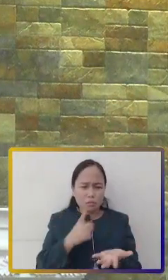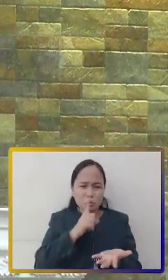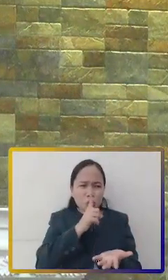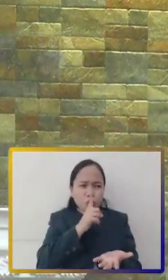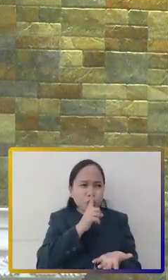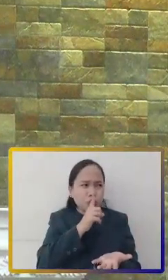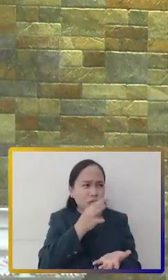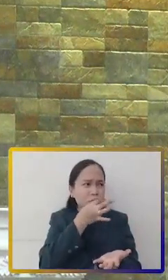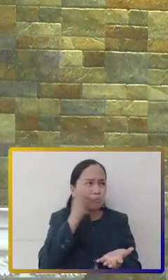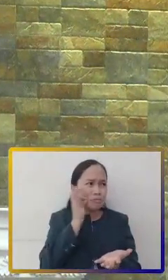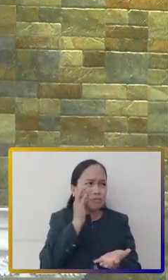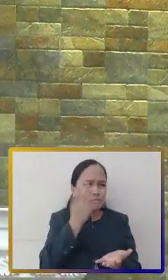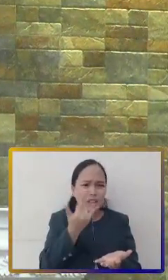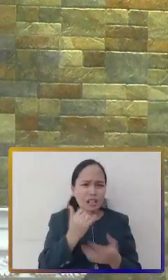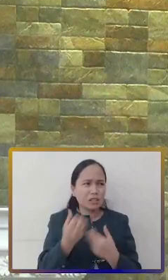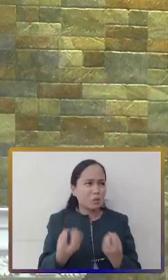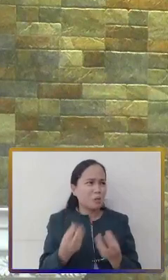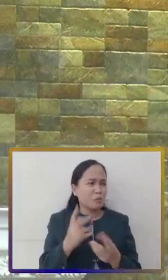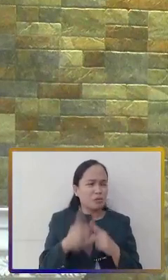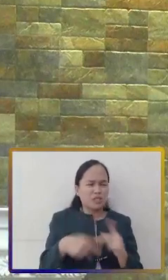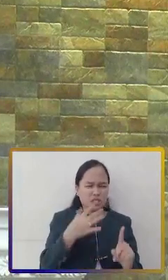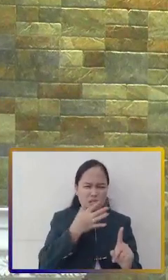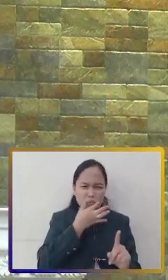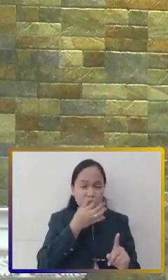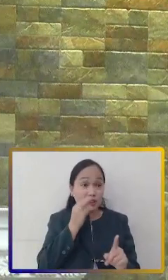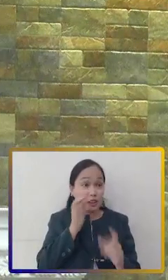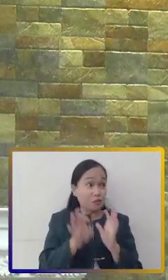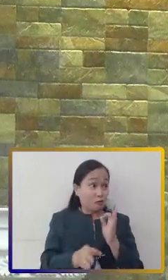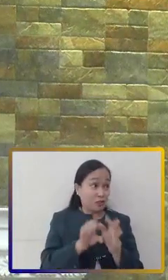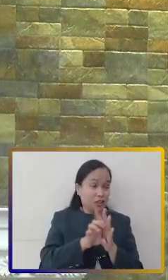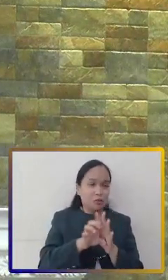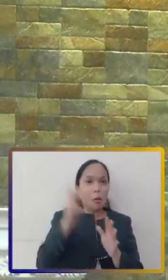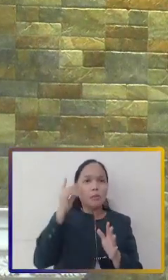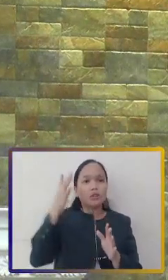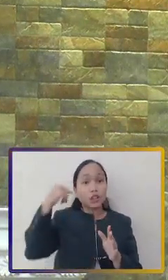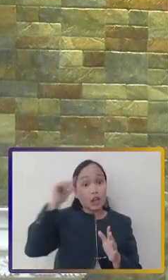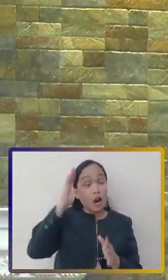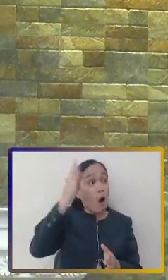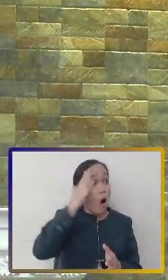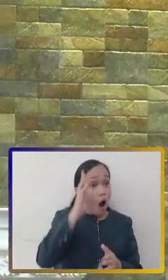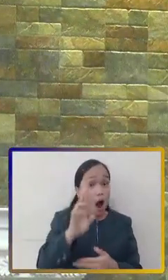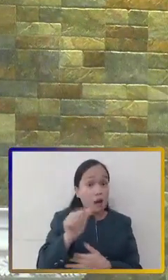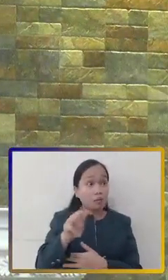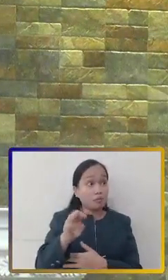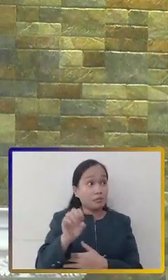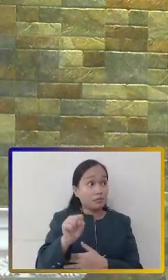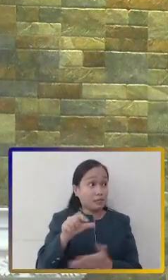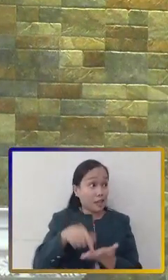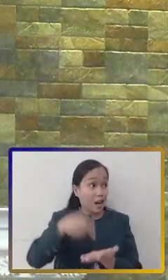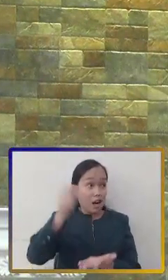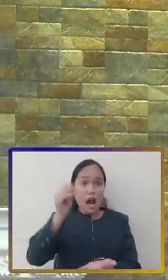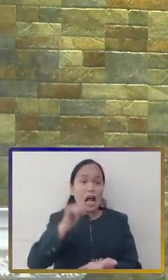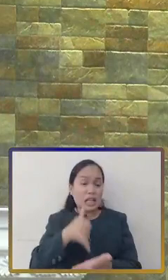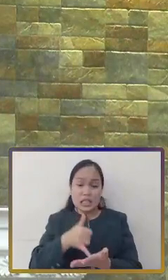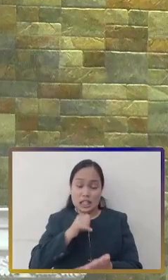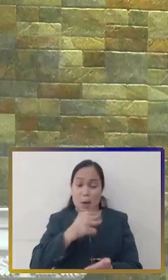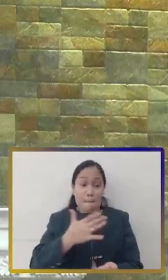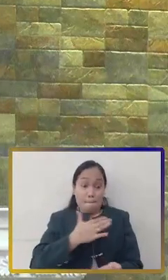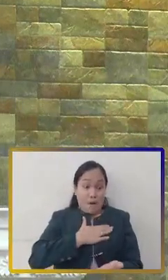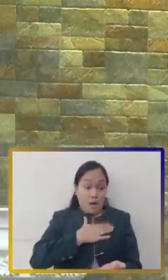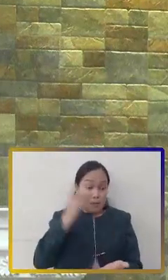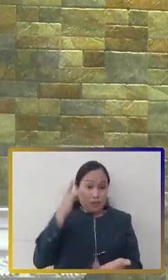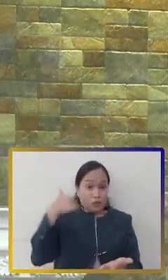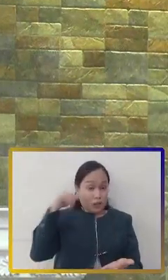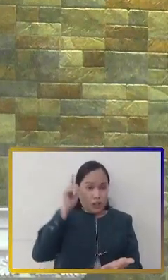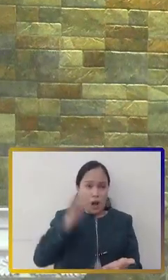Hindi, ako po talaga nag-observe minsan eh. Pag sinasabi ni Pastor, yung Ramos po na yun, hindi sa akin yun, sa atin yun, sa inyo